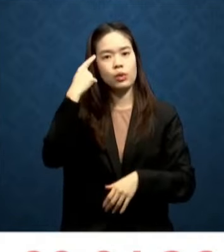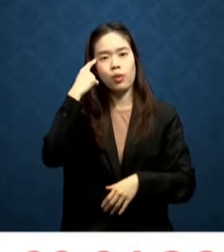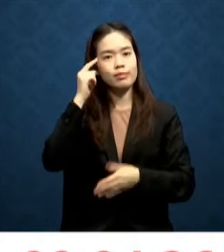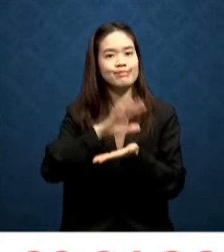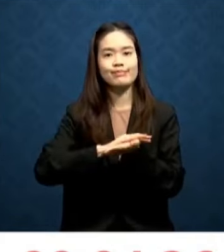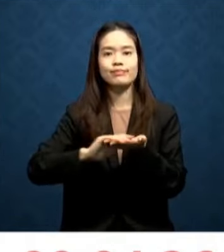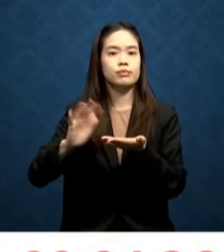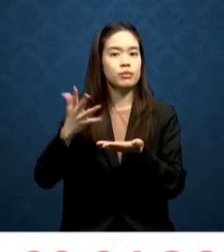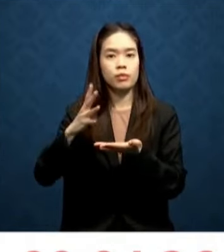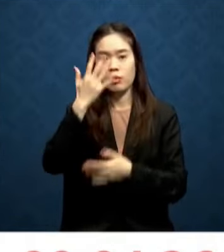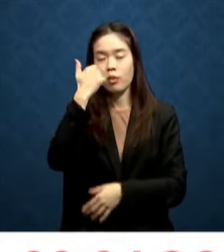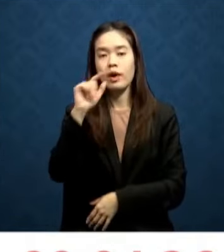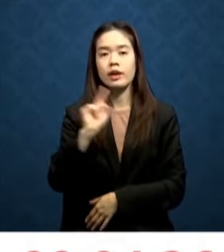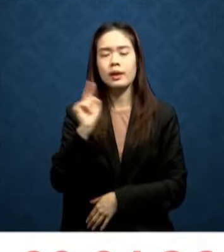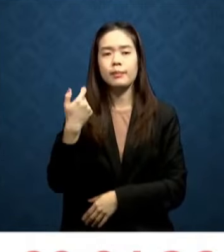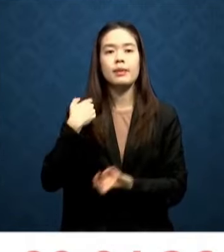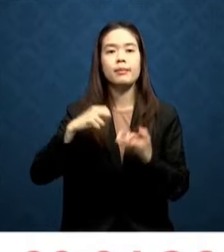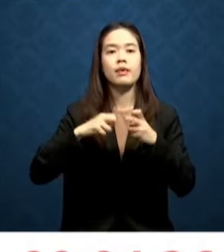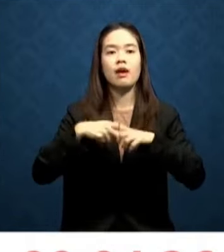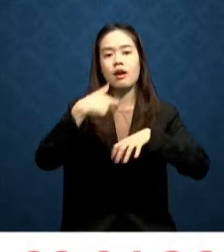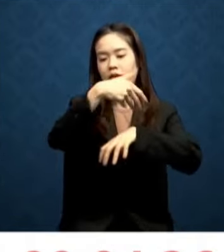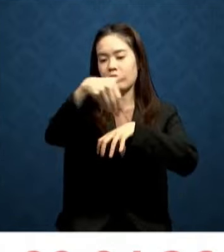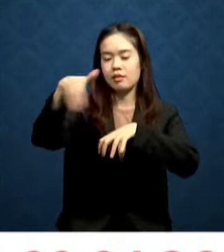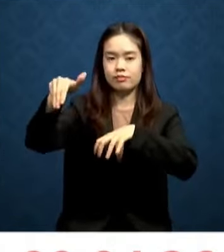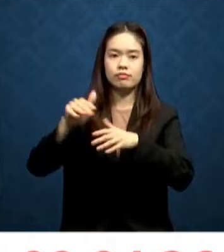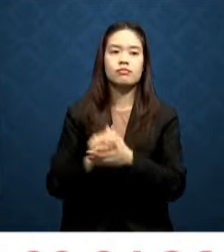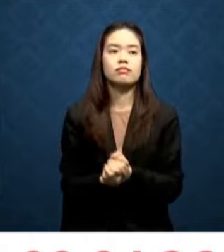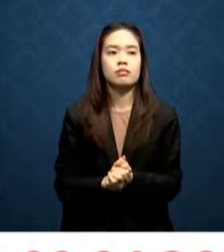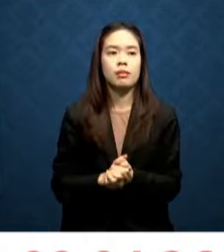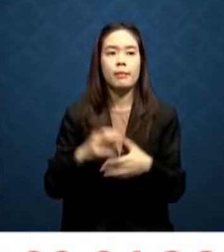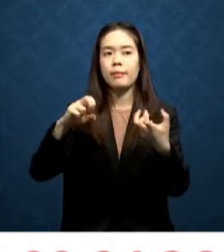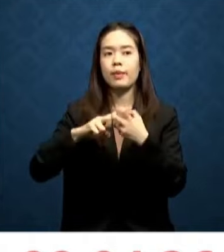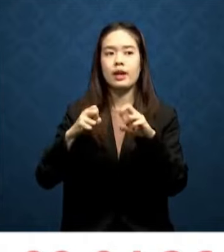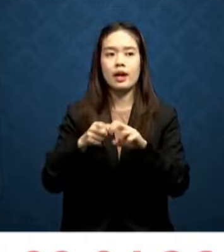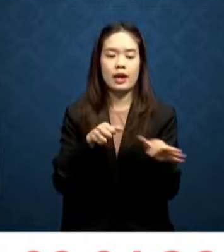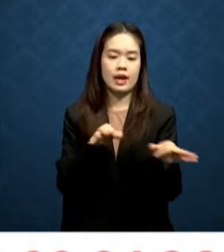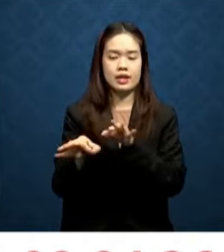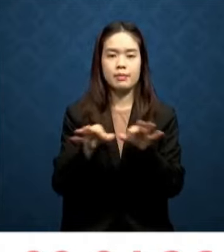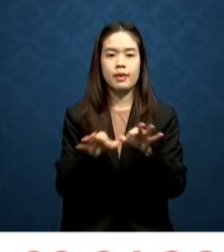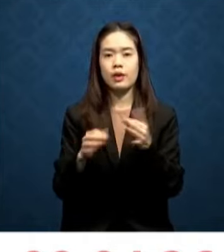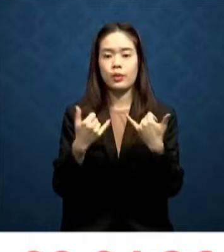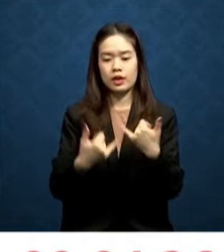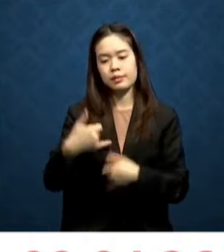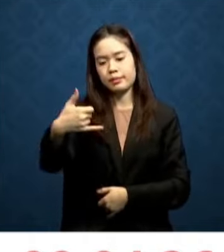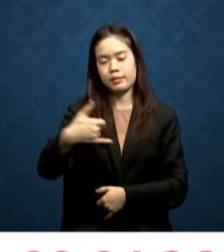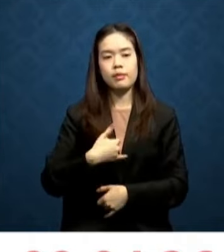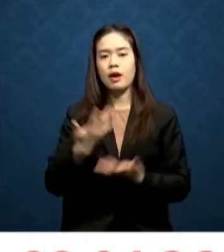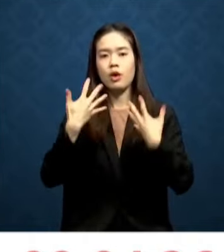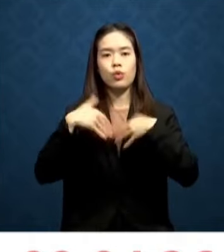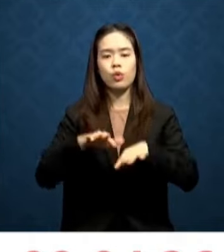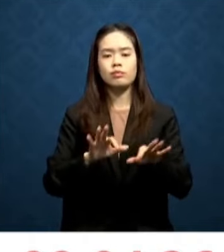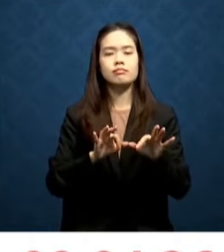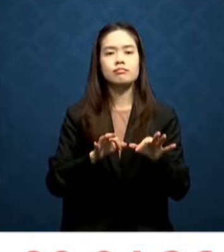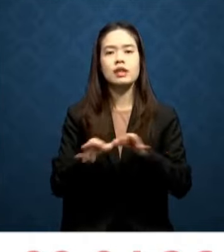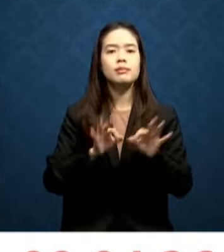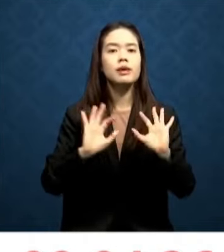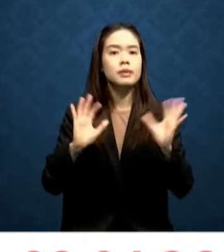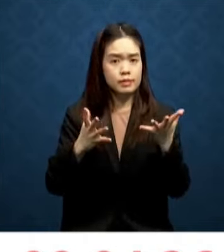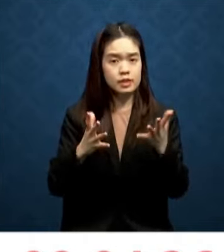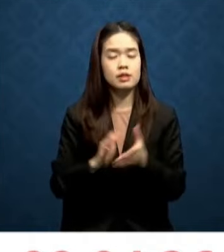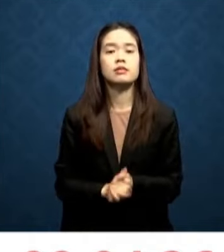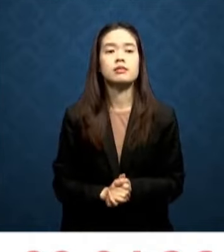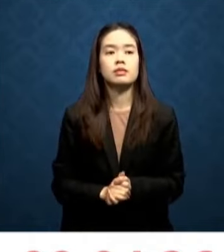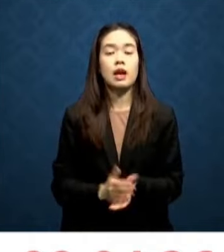เป็นการพาดพิงถึงบุคคลภายนอกซึ่งบุคคลภายนอกก็ไม่อาจจะเข้ามาชี้แจงนี้ได้ด้วยอันนี้ผมเห็นว่าไม่สมควรประเด็นที่3นะ